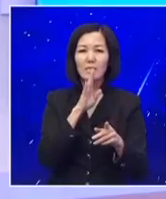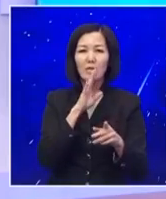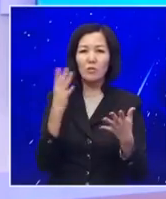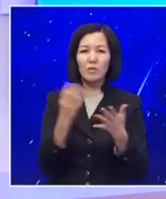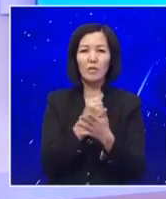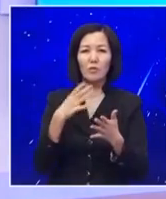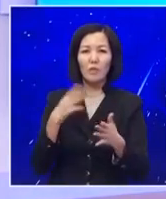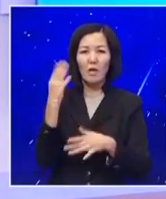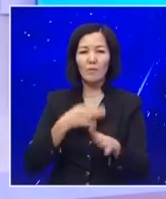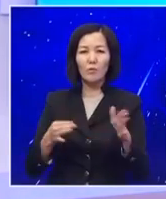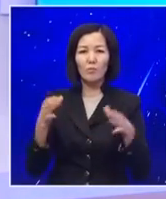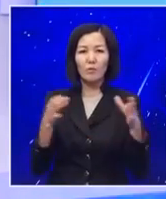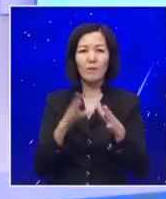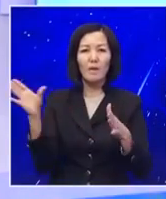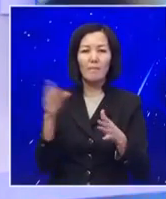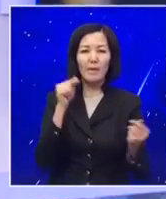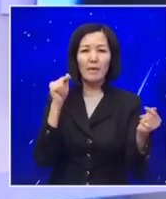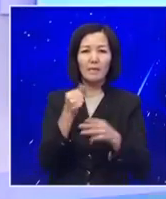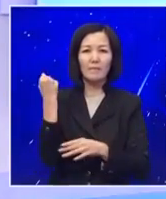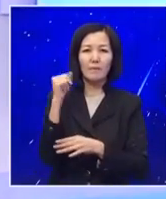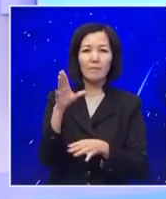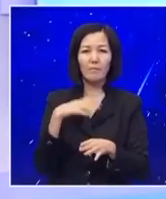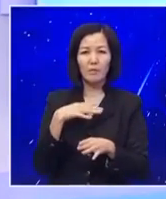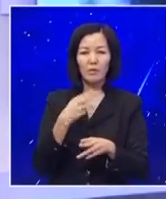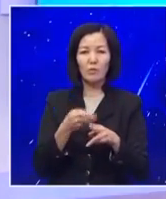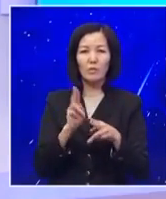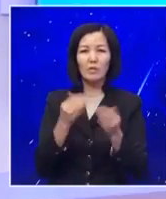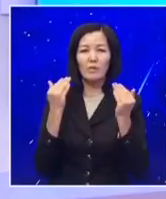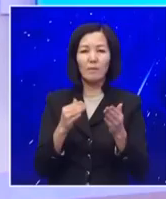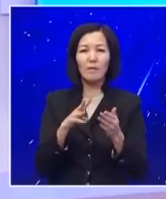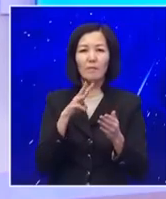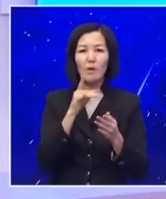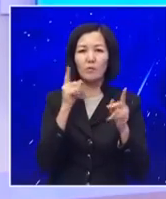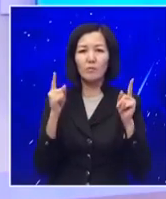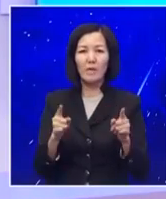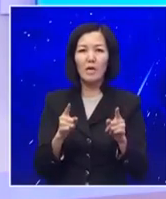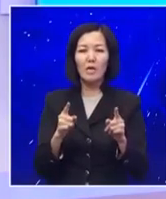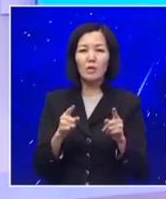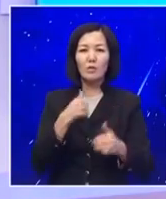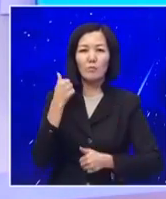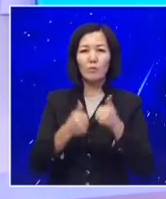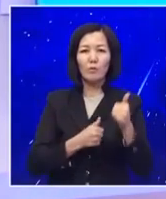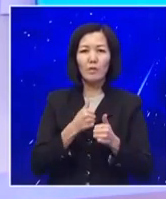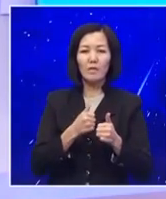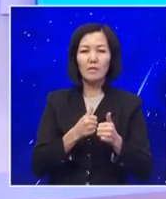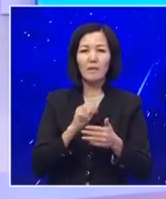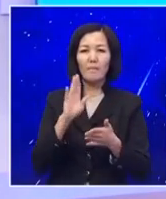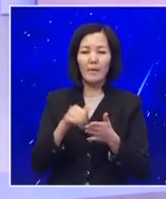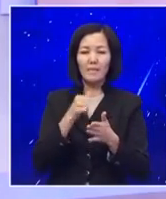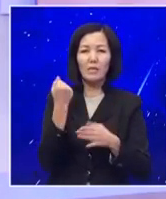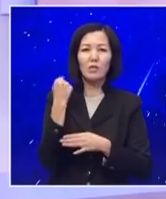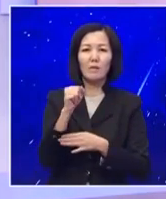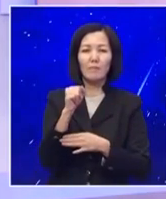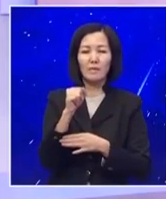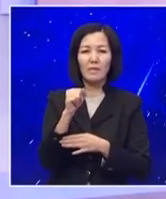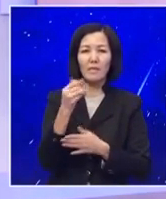өтті. Алматы облысының клубы барлық қарсыластарын айқын басымдықпен жеңді. Осылайша биылғы маусымда да чемпиондықтан басты үміткер екендігін